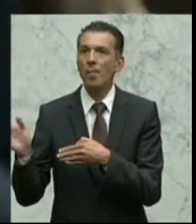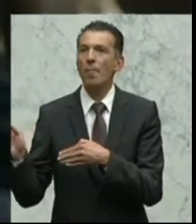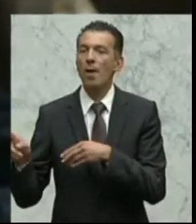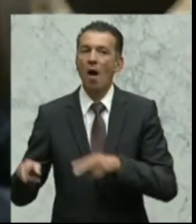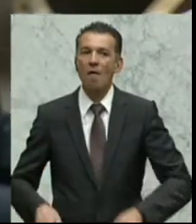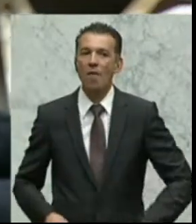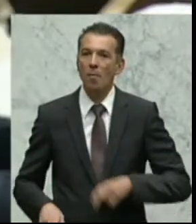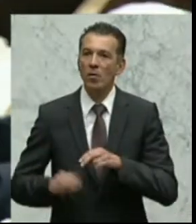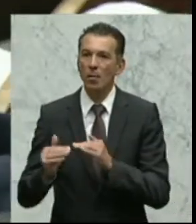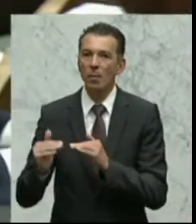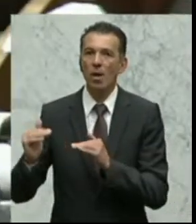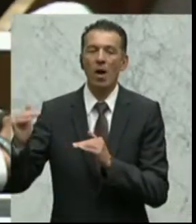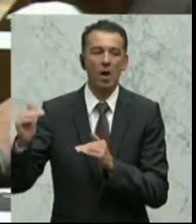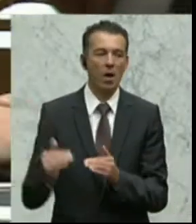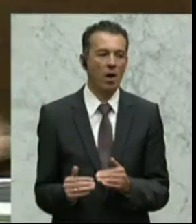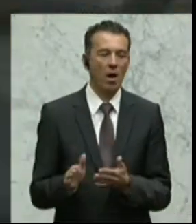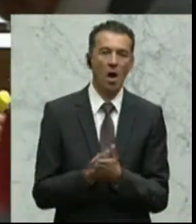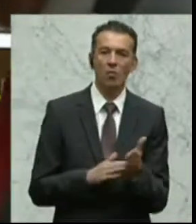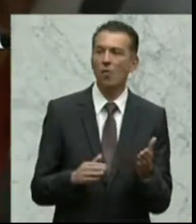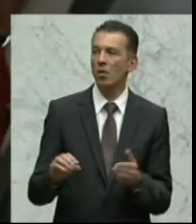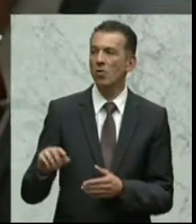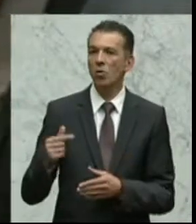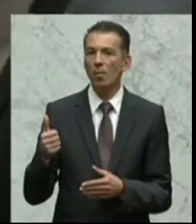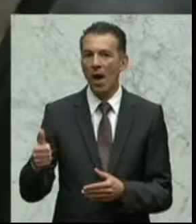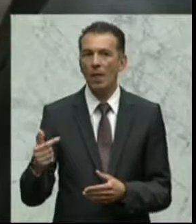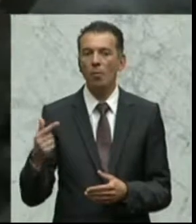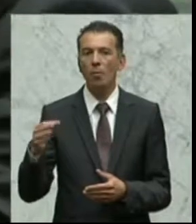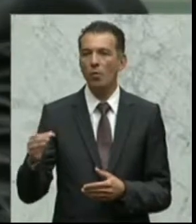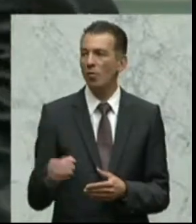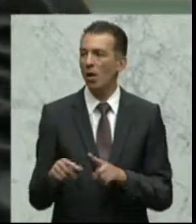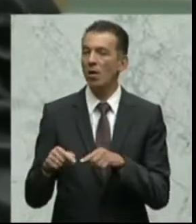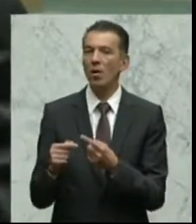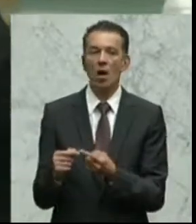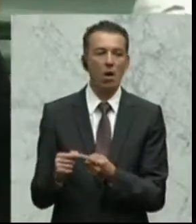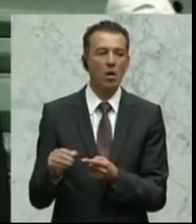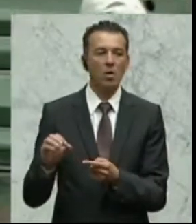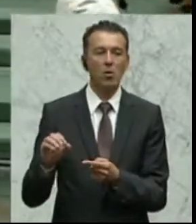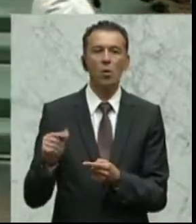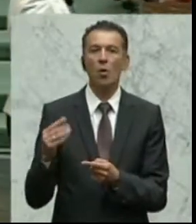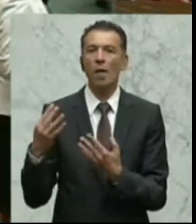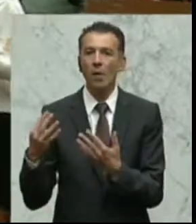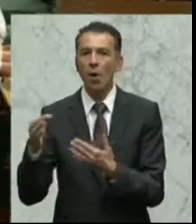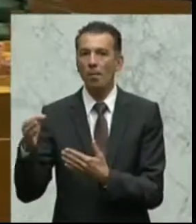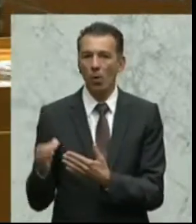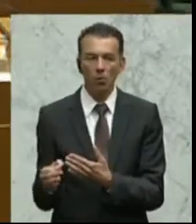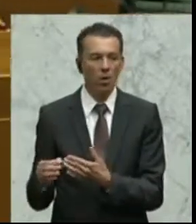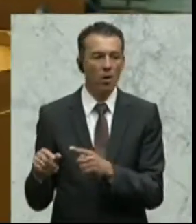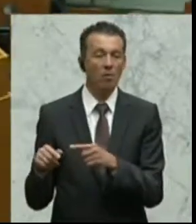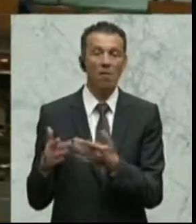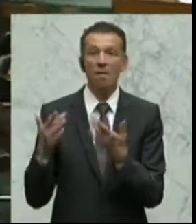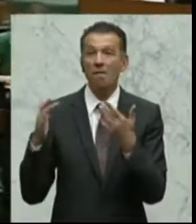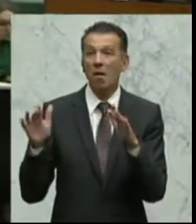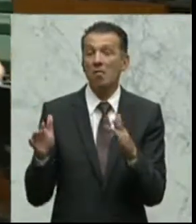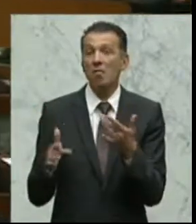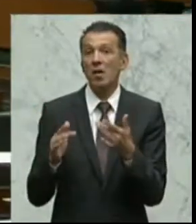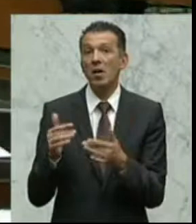steigen. Anfangs bei 0,1%, dann wird sie sein bei 0,9%. Wer weiß, vielleicht dann bald bei 2,